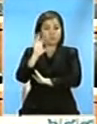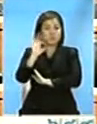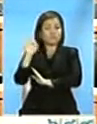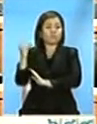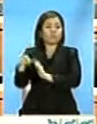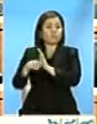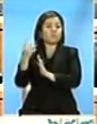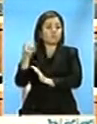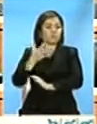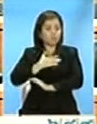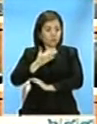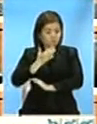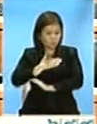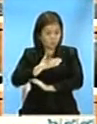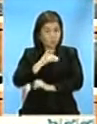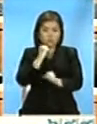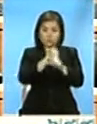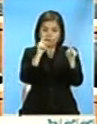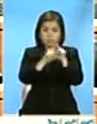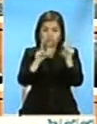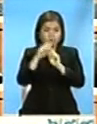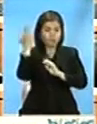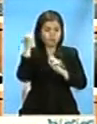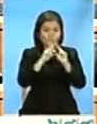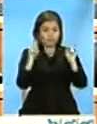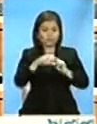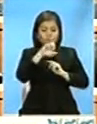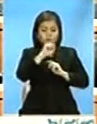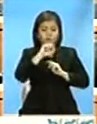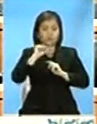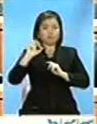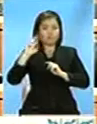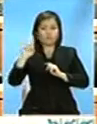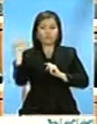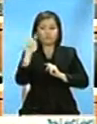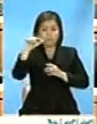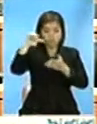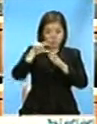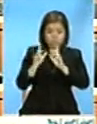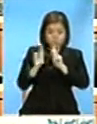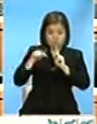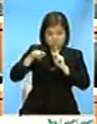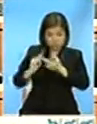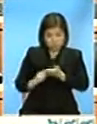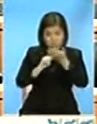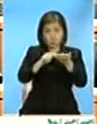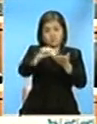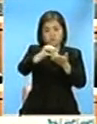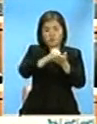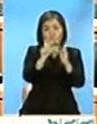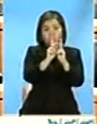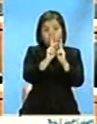ไรครับผมทำเหมือนกับที่ท่านทำสสรครับสสรมาแก้รัฐธรรมนูญยกร่างรัฐธรรมนูญฉบับ